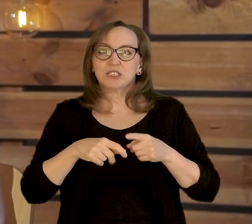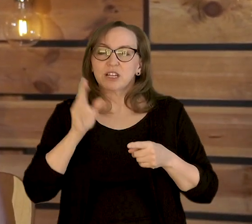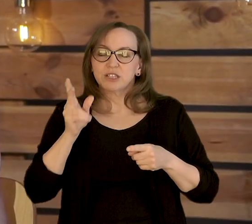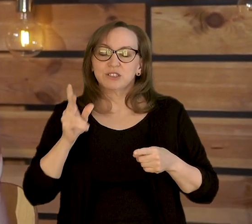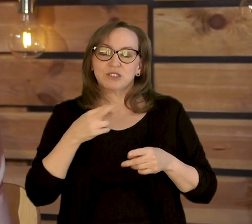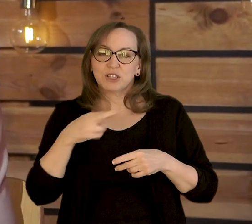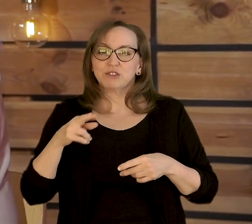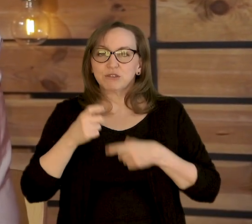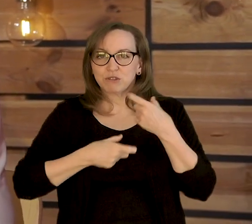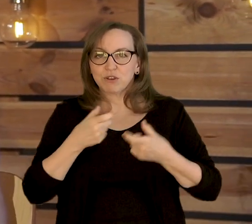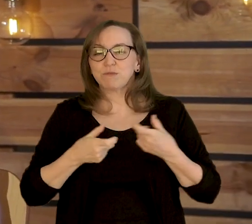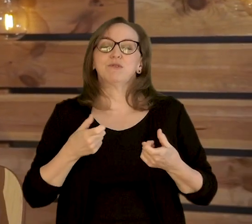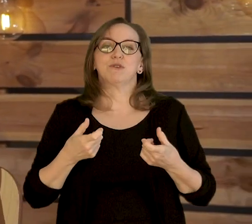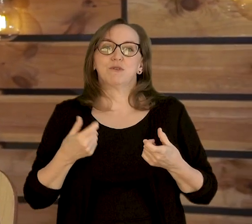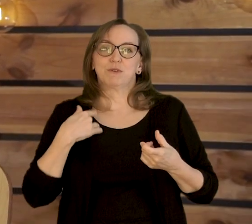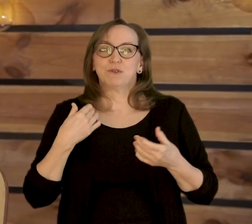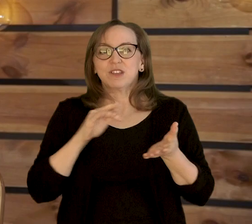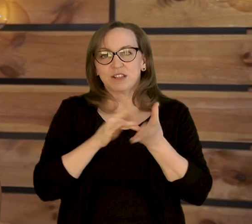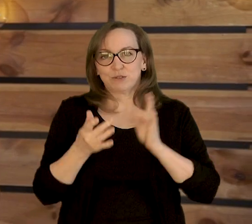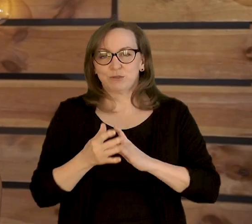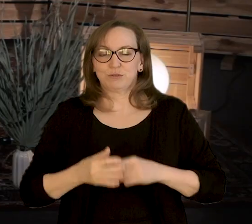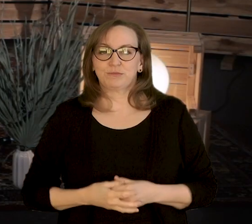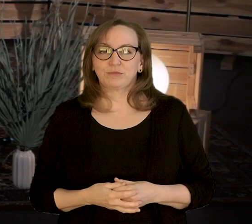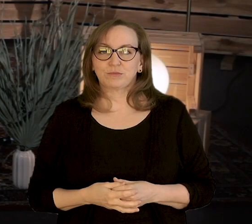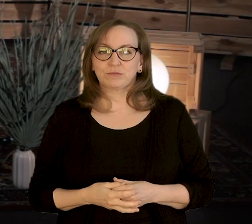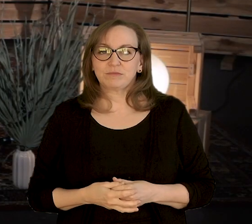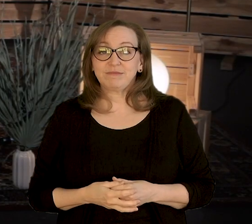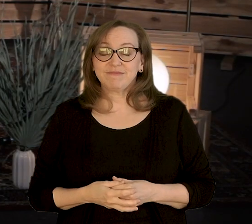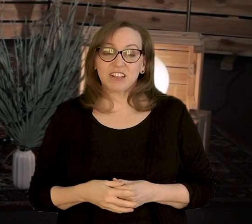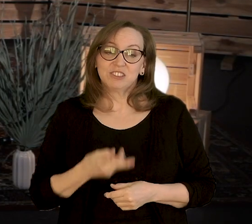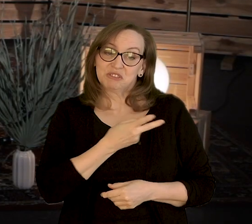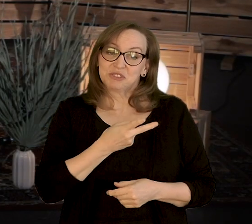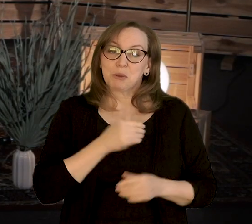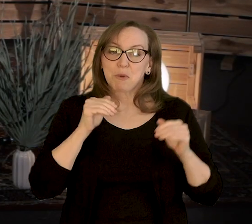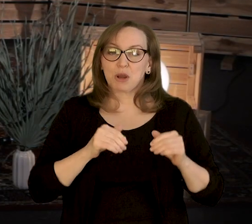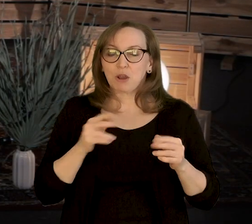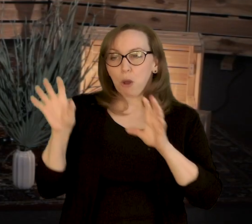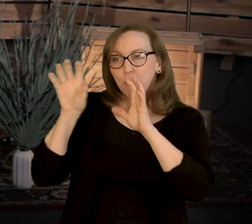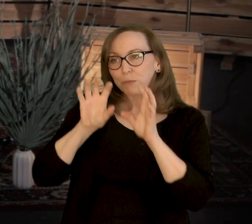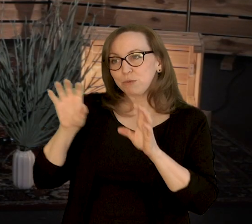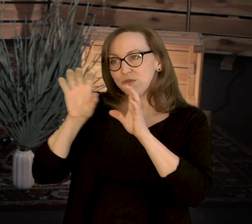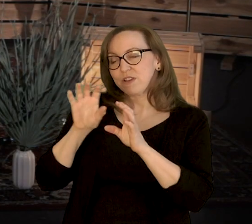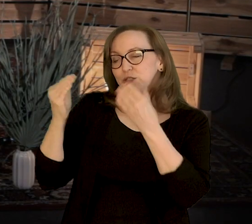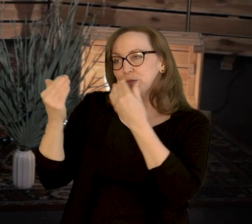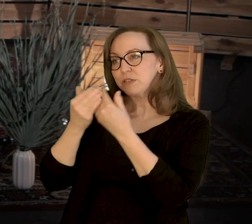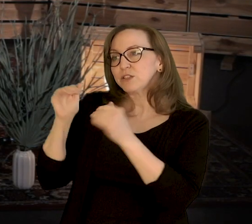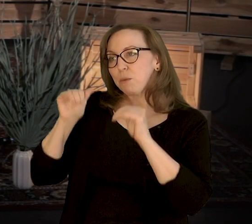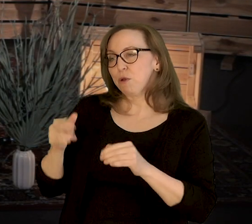złoczyńcy mogli obserwować Jezusa z bliska. Co za